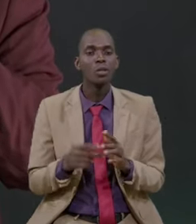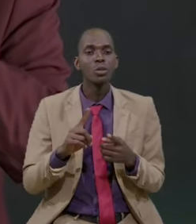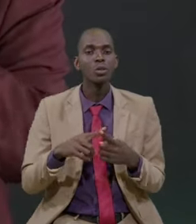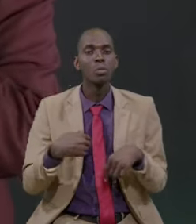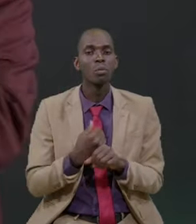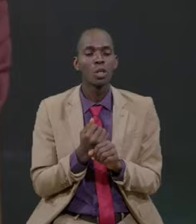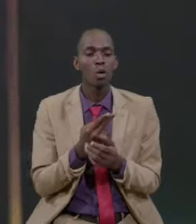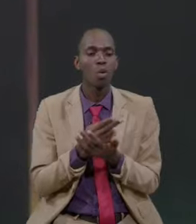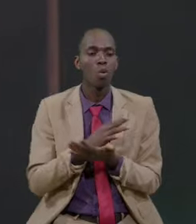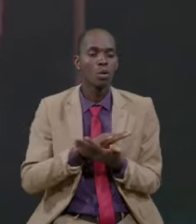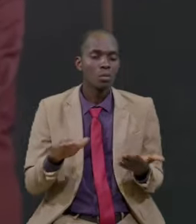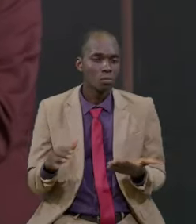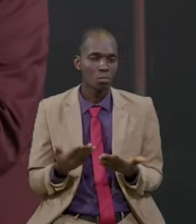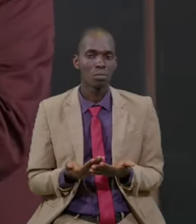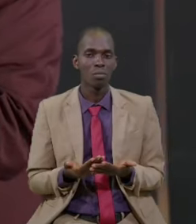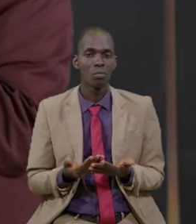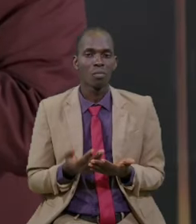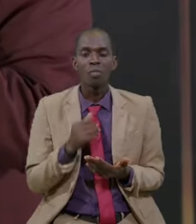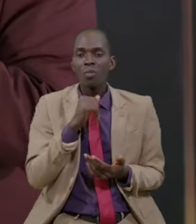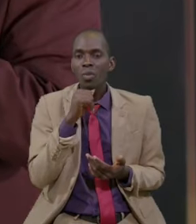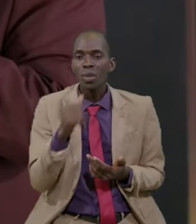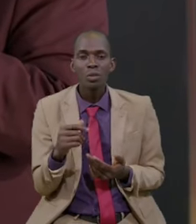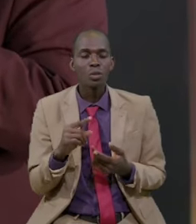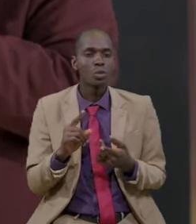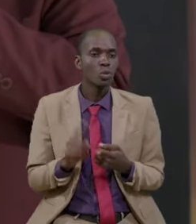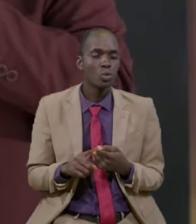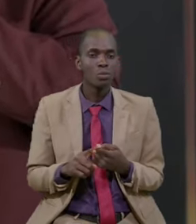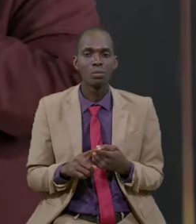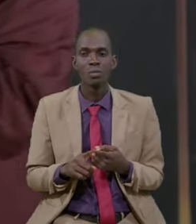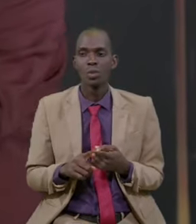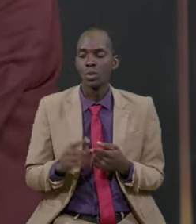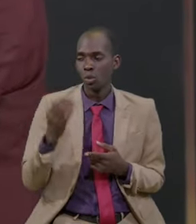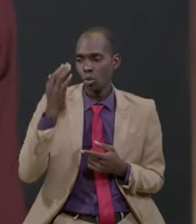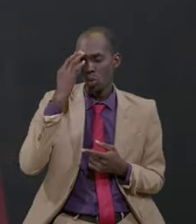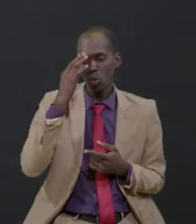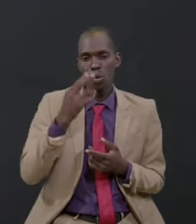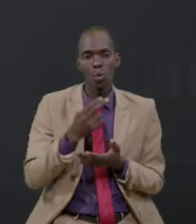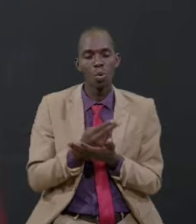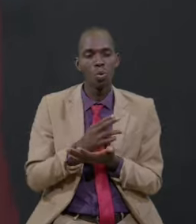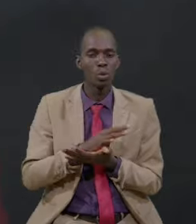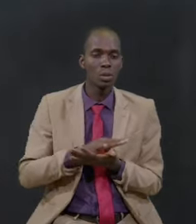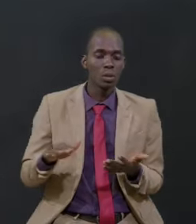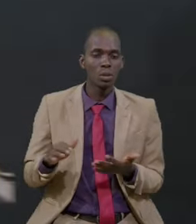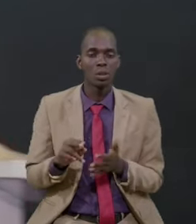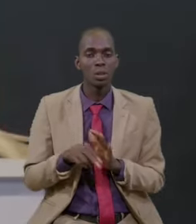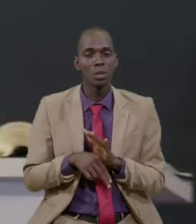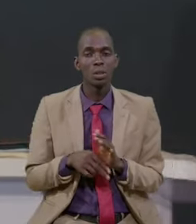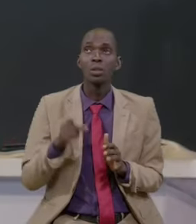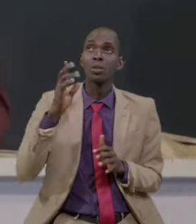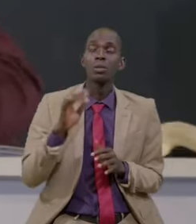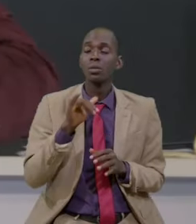pour supposer qu'on est saint. C'est pas reconnaître qu'on est saint. Non. Dieu ne